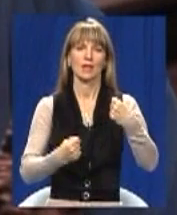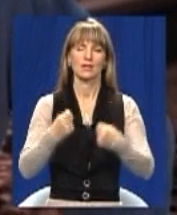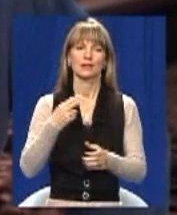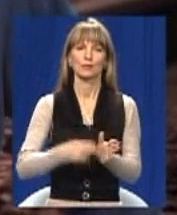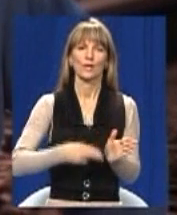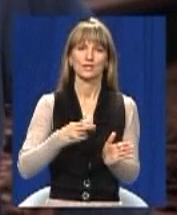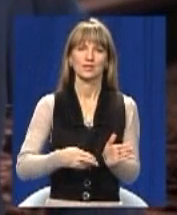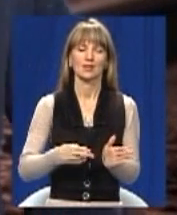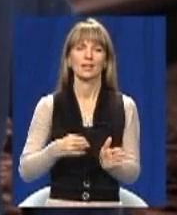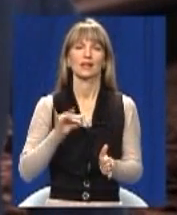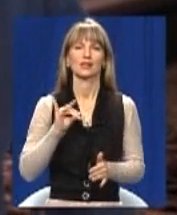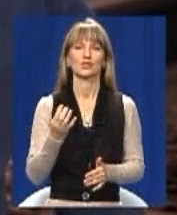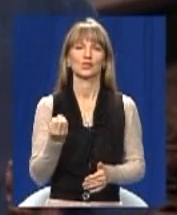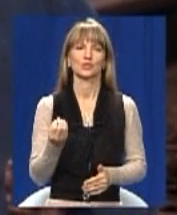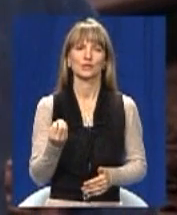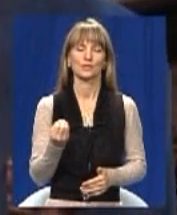еще,